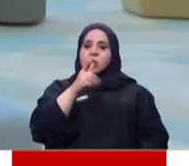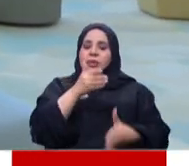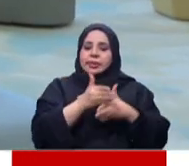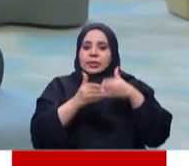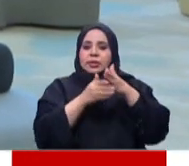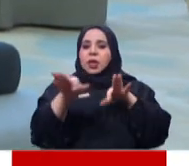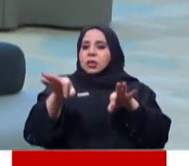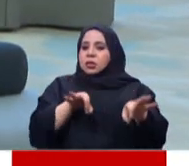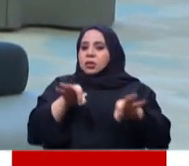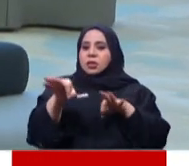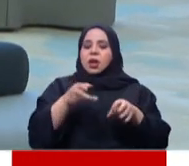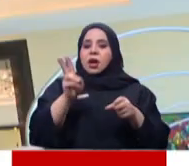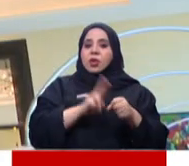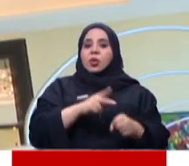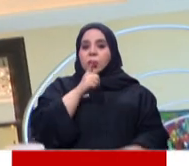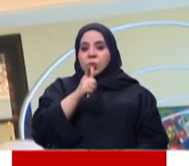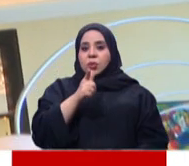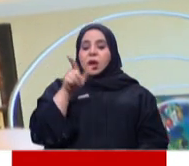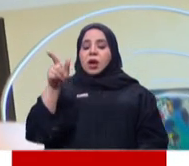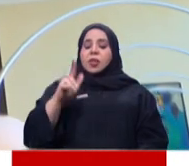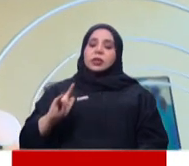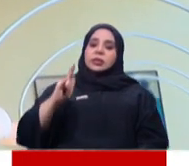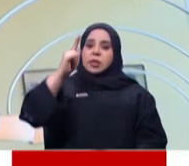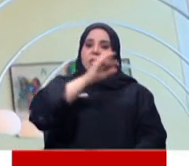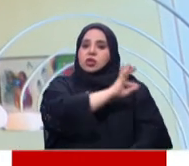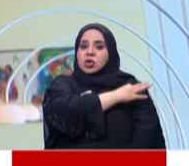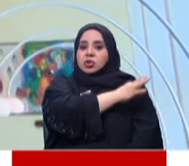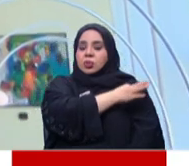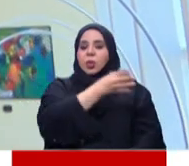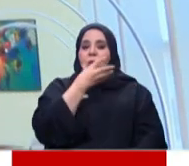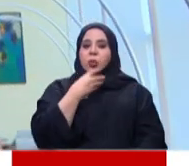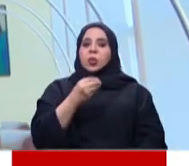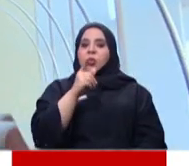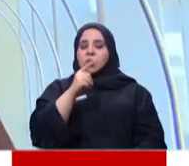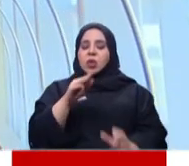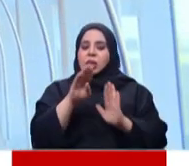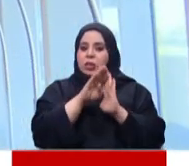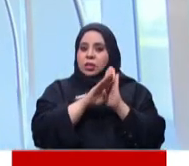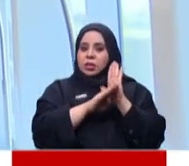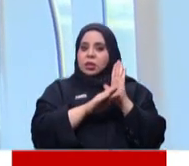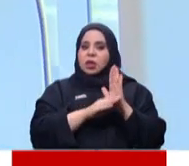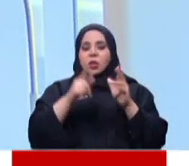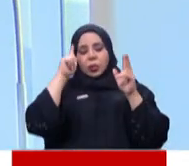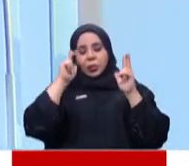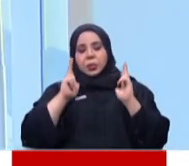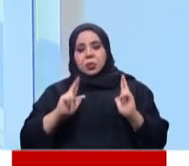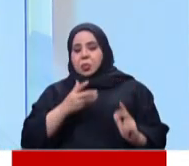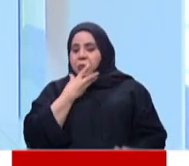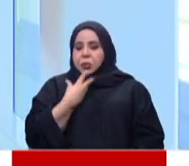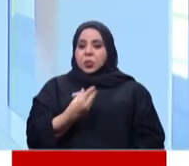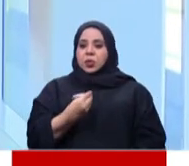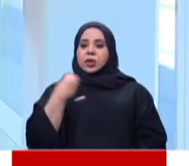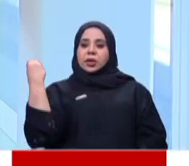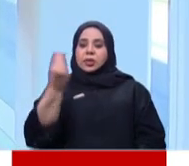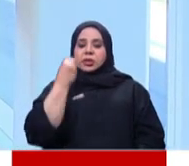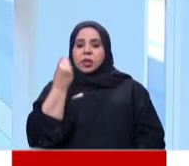إذ ستضمن استمتاع مرتدي المطار بتجربة لا تنسى تتسم بأعلى مستويات الأمان والراحة والرفاهية، إذ أن